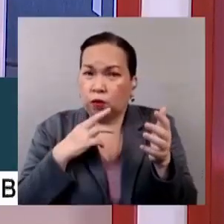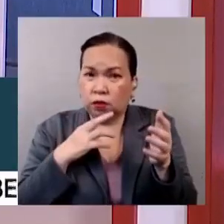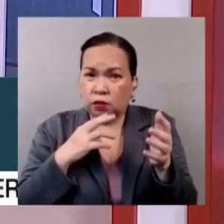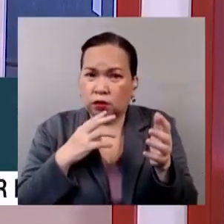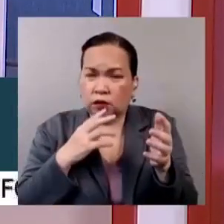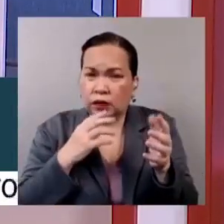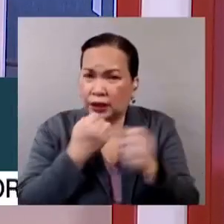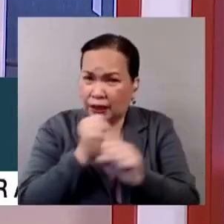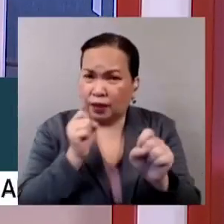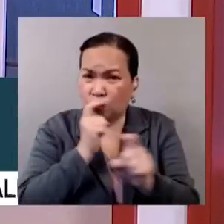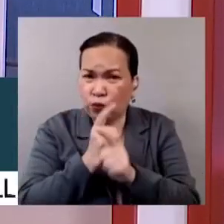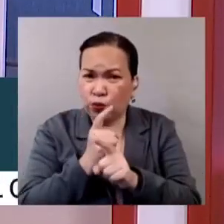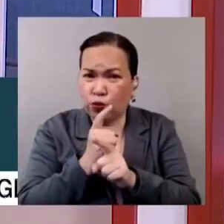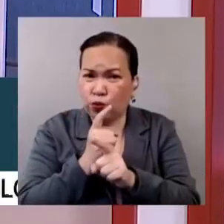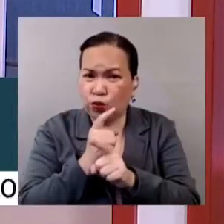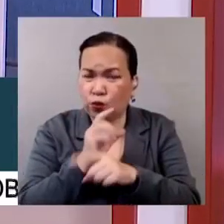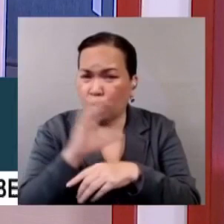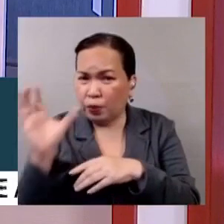are?